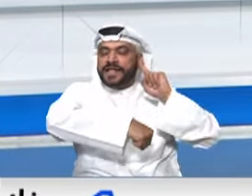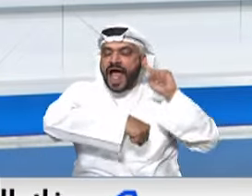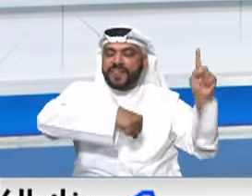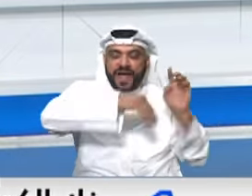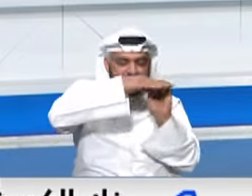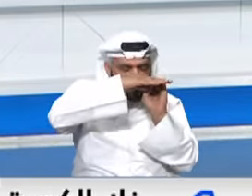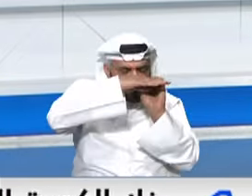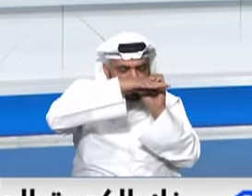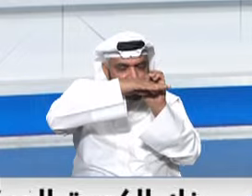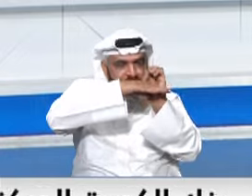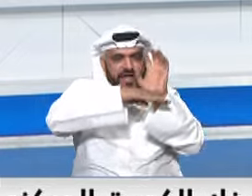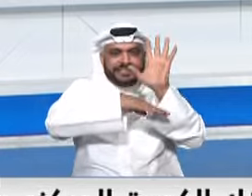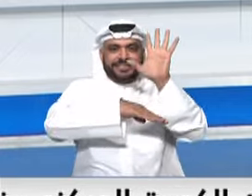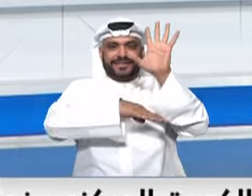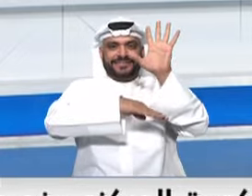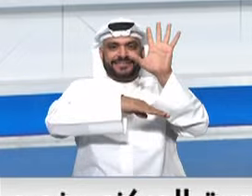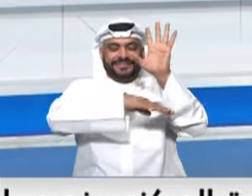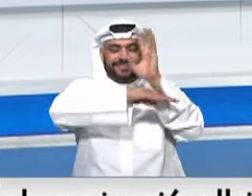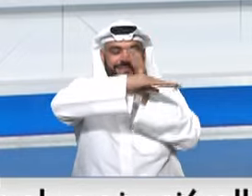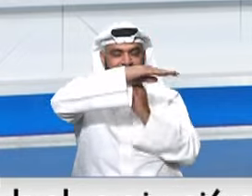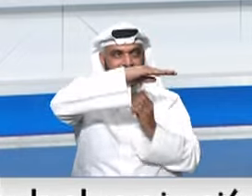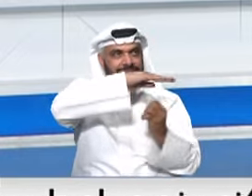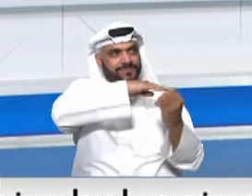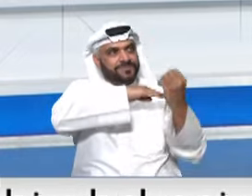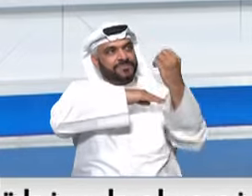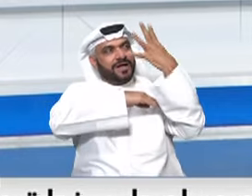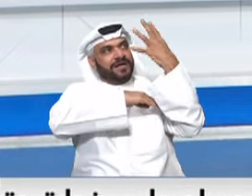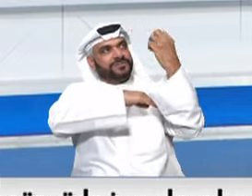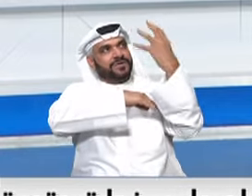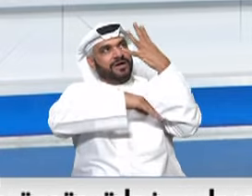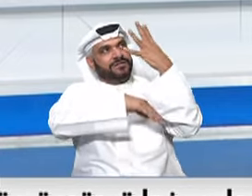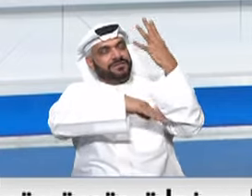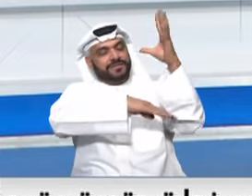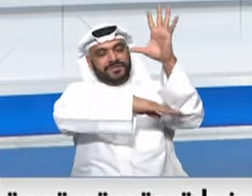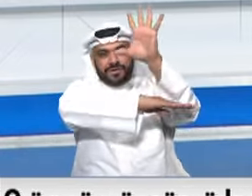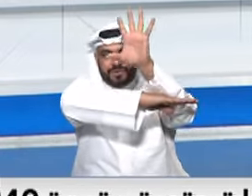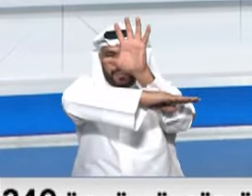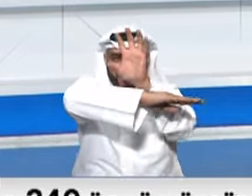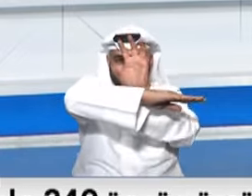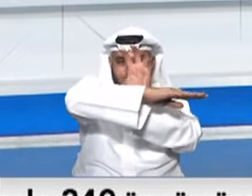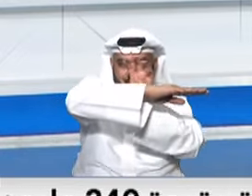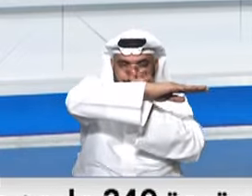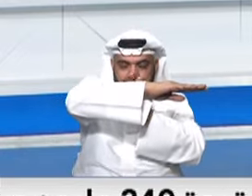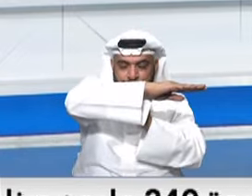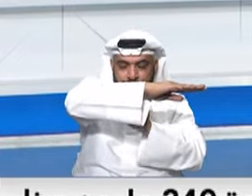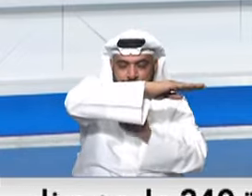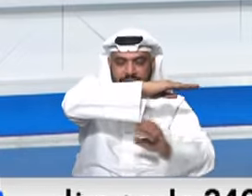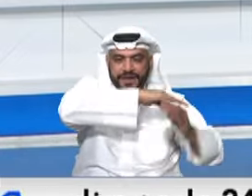المواقيت بإذن الله أذان الفير الساعة 3:22، والشروق الساعة 4:53، والمغرب الساعة